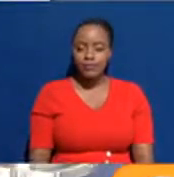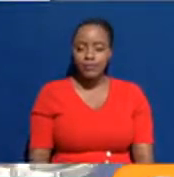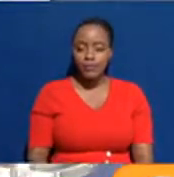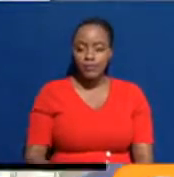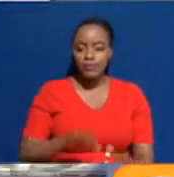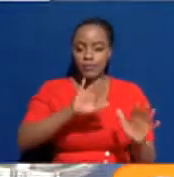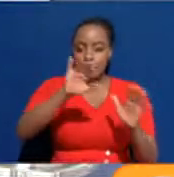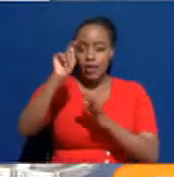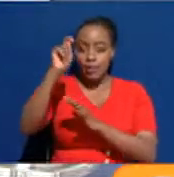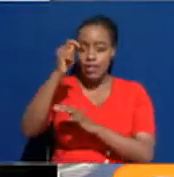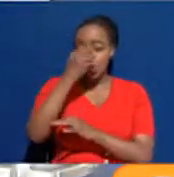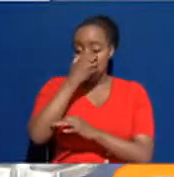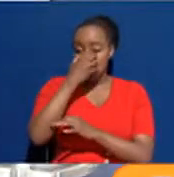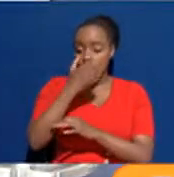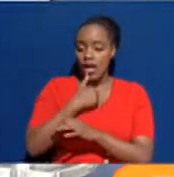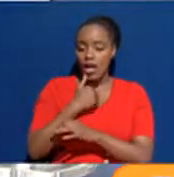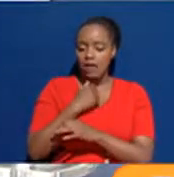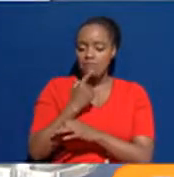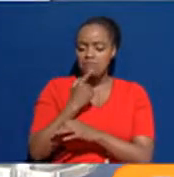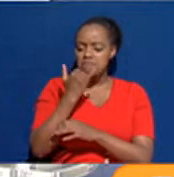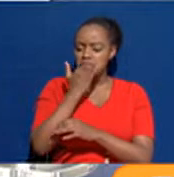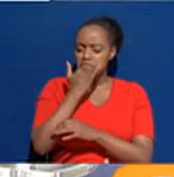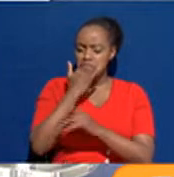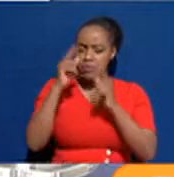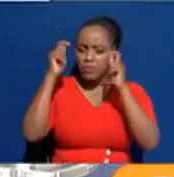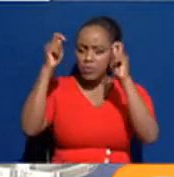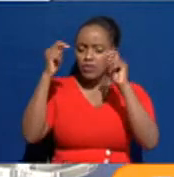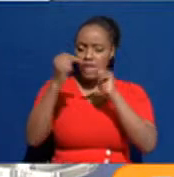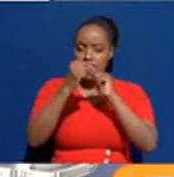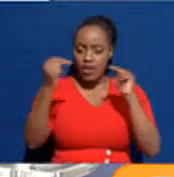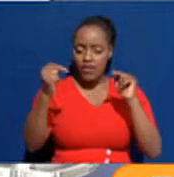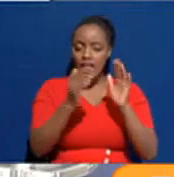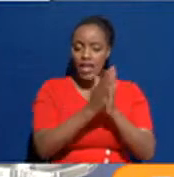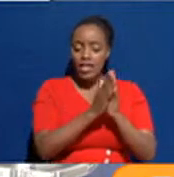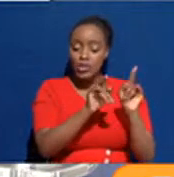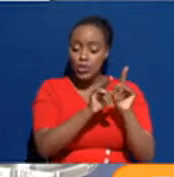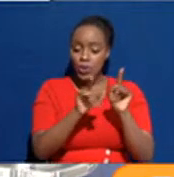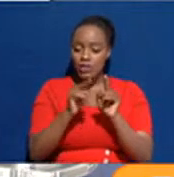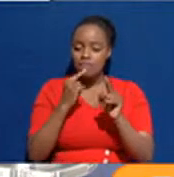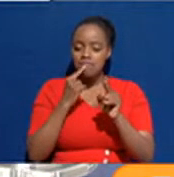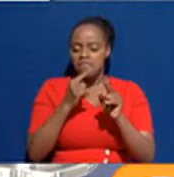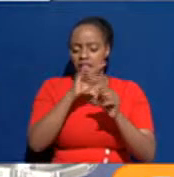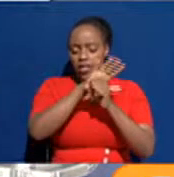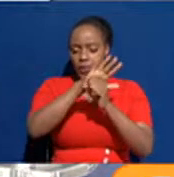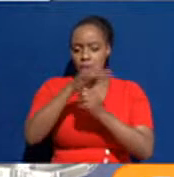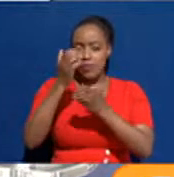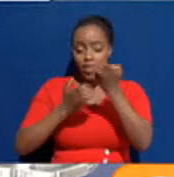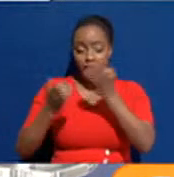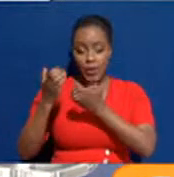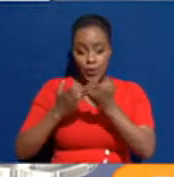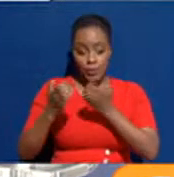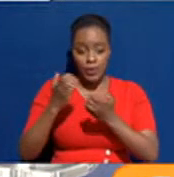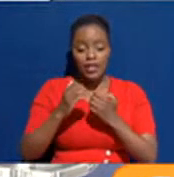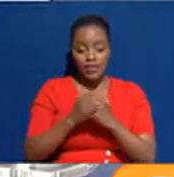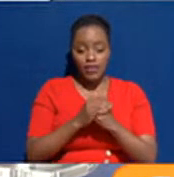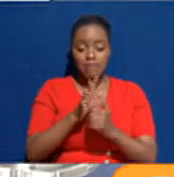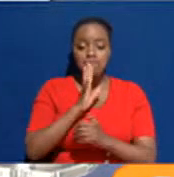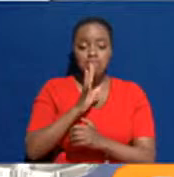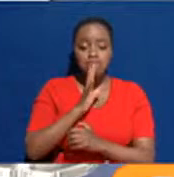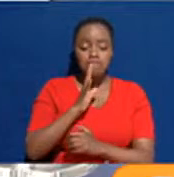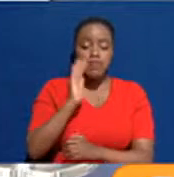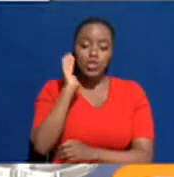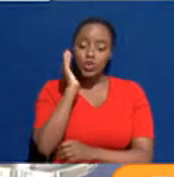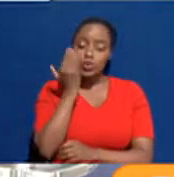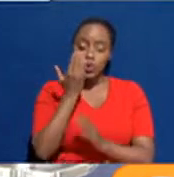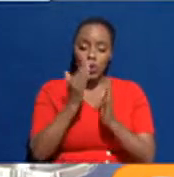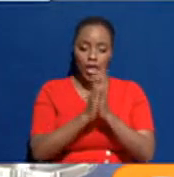Rais William Ruto amekashifu vikali maandamano ya upinzani na kutaja kama hujuma kwa uchumi wa taifa. Akizungumza katika kaunti za Isiolo